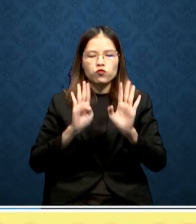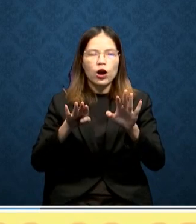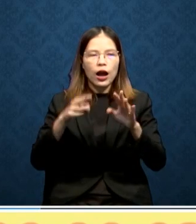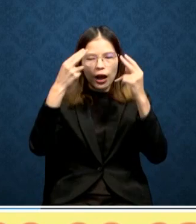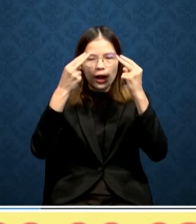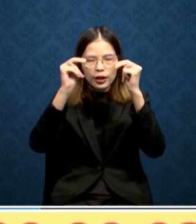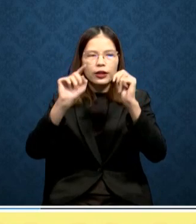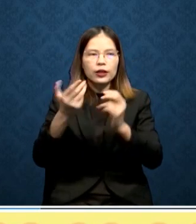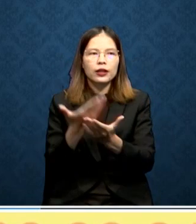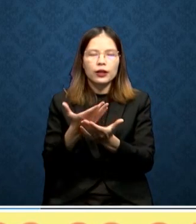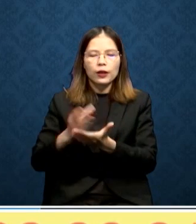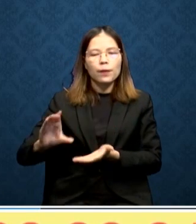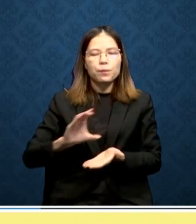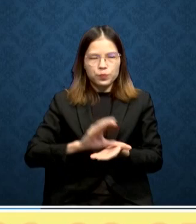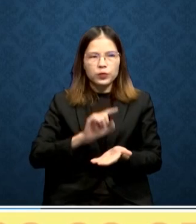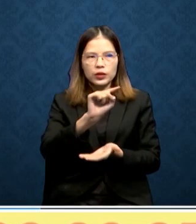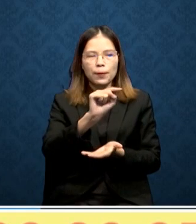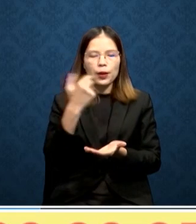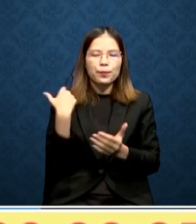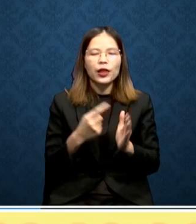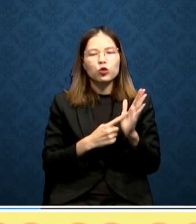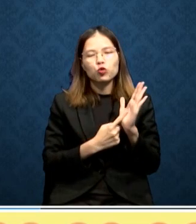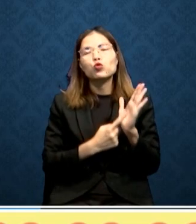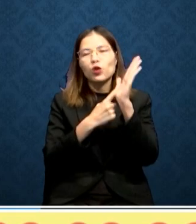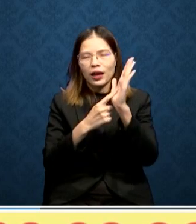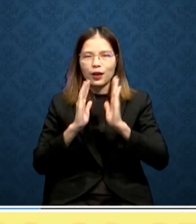มาสรางกลเทา ship้็โมเดลหน่อย็ต้นแบบ